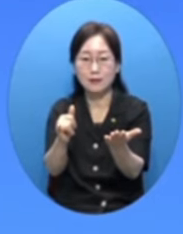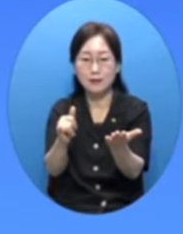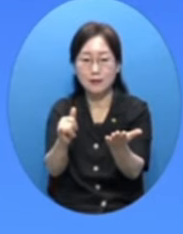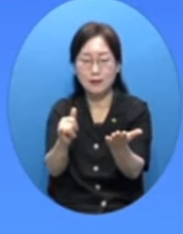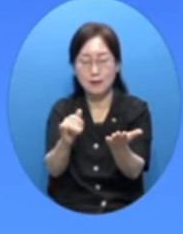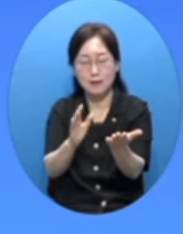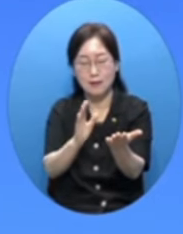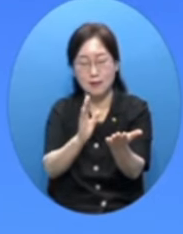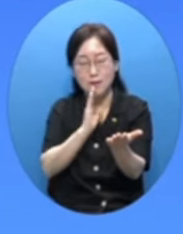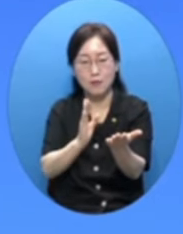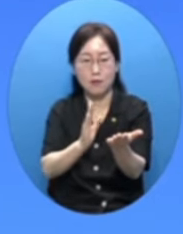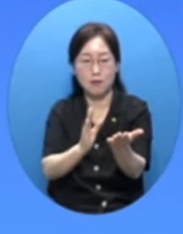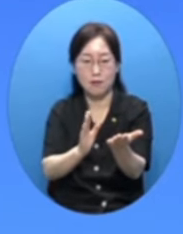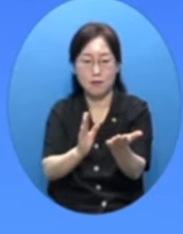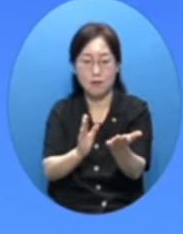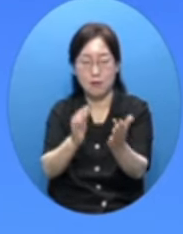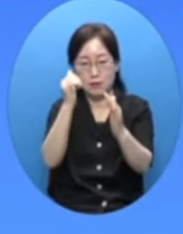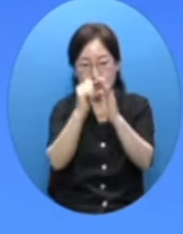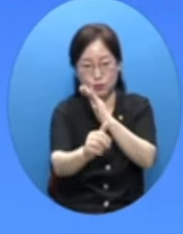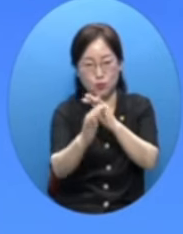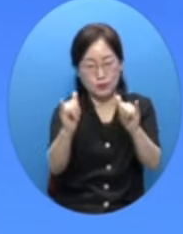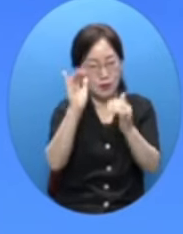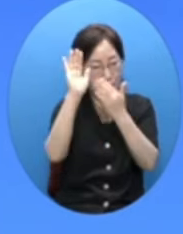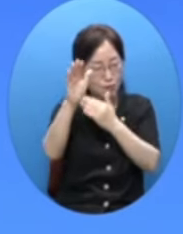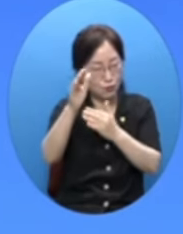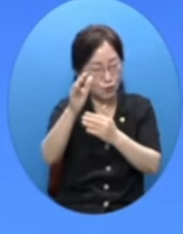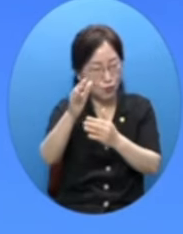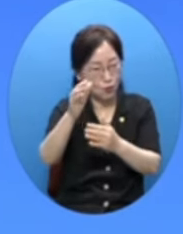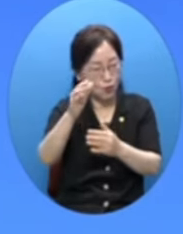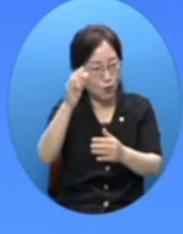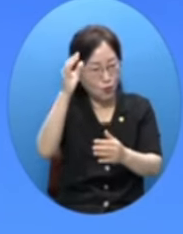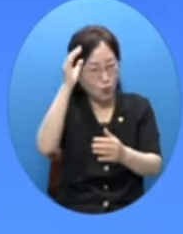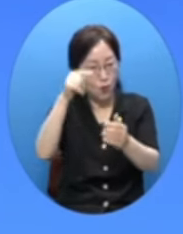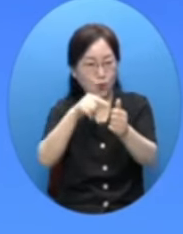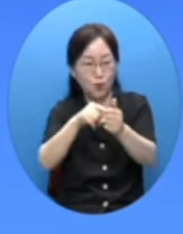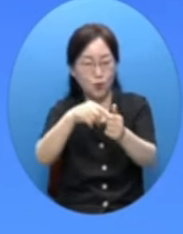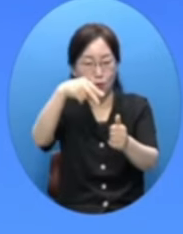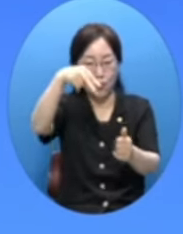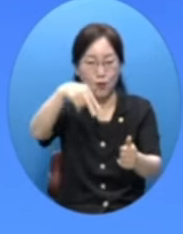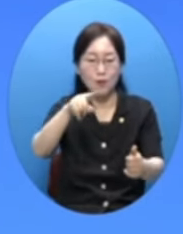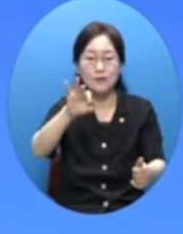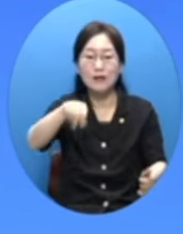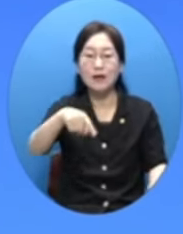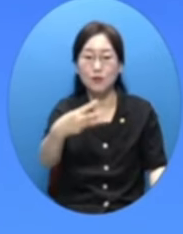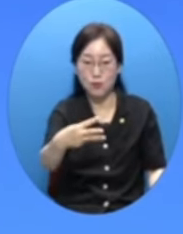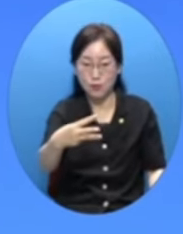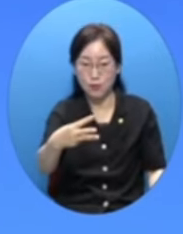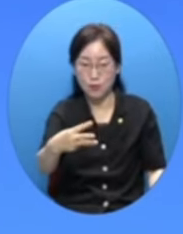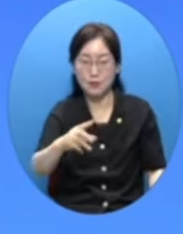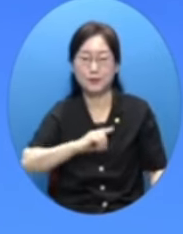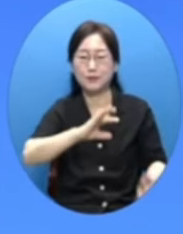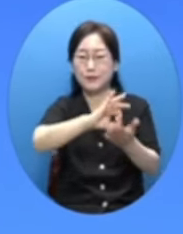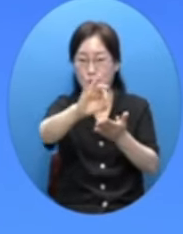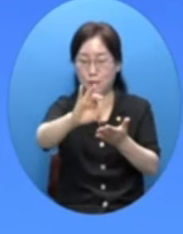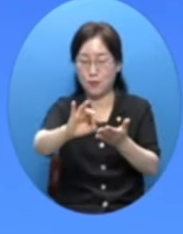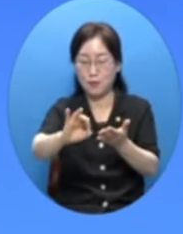촉망받는 청년 지도자로서 일을 감당할 때는 사울이라는 이름을 주로 썼고 후반부에 가서